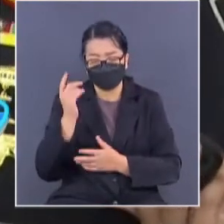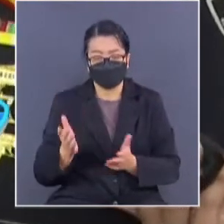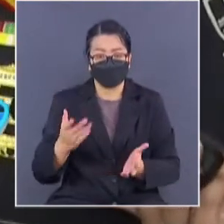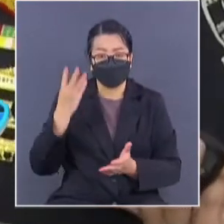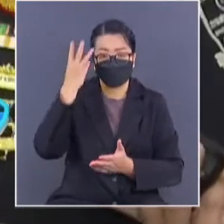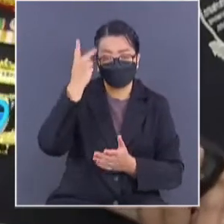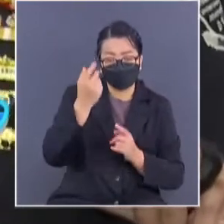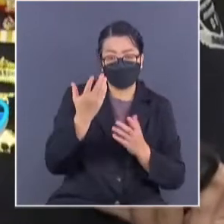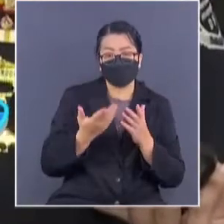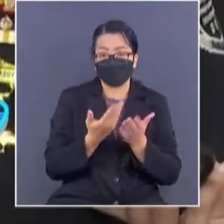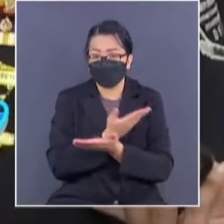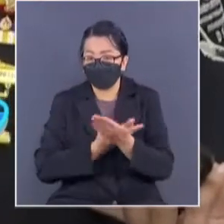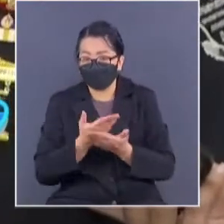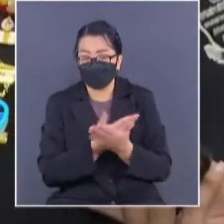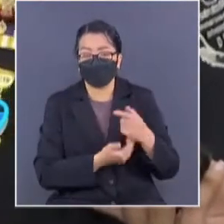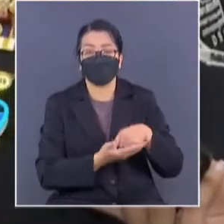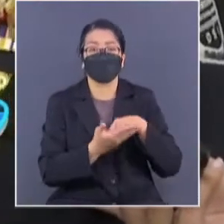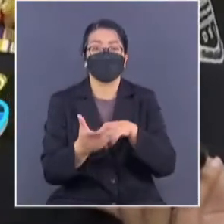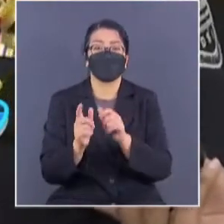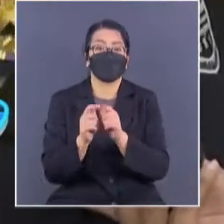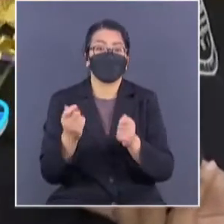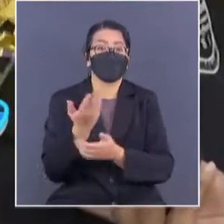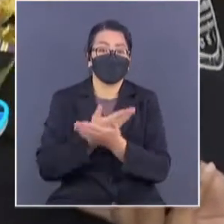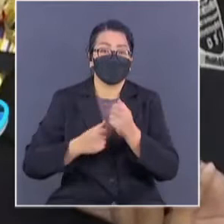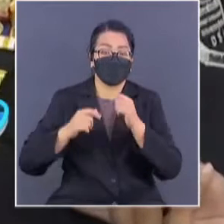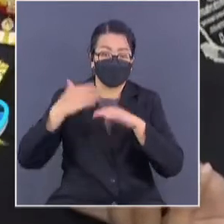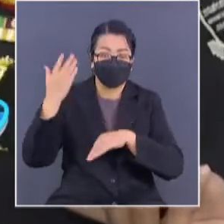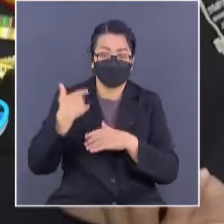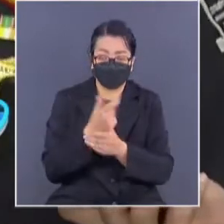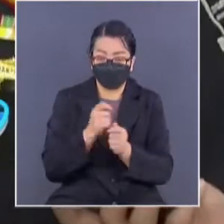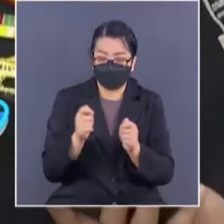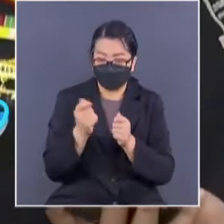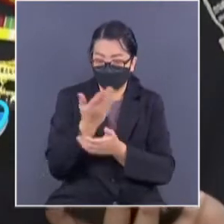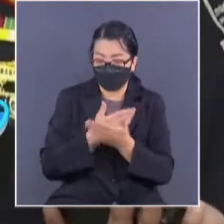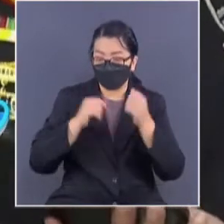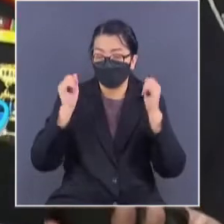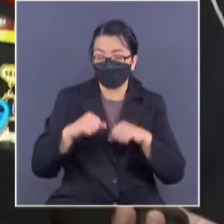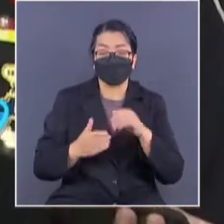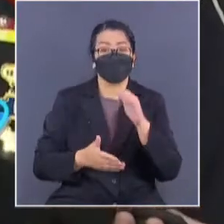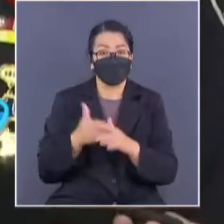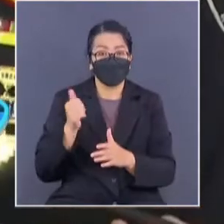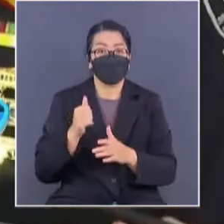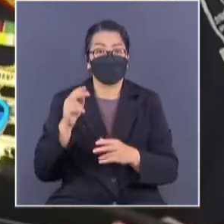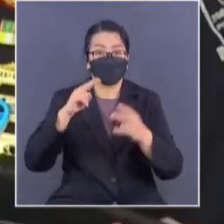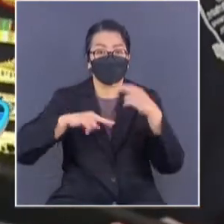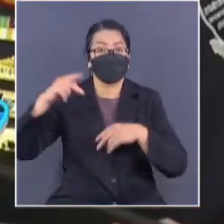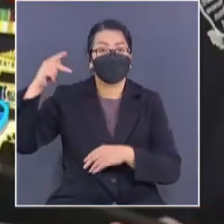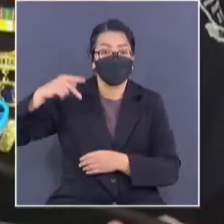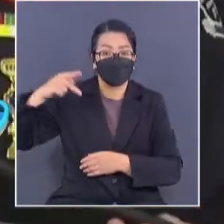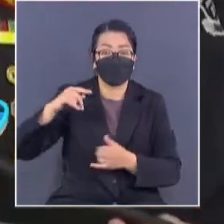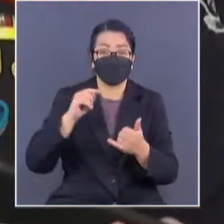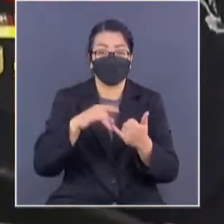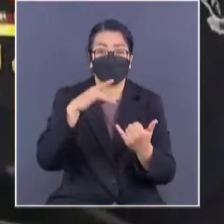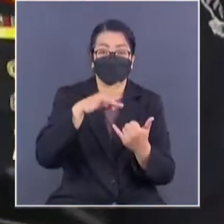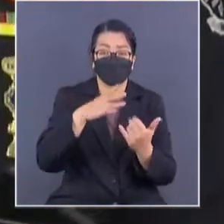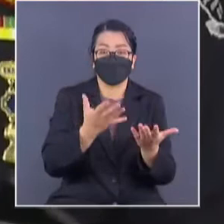ห็นต่อคณะอนุกรรมการกลั่นกรองที่จะรับเป็นคดีพิเศษหรือไม่นะครับเพื่อที่พิจารณาเบื้องต้นในการเสนอความเห็นต่อคณะกรรมการ